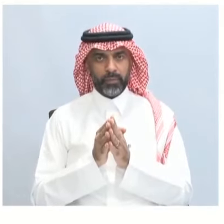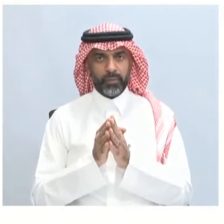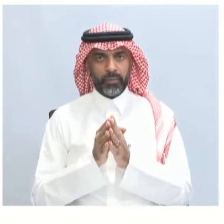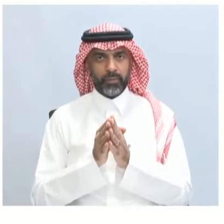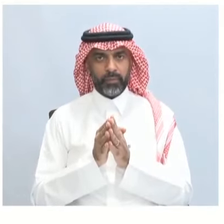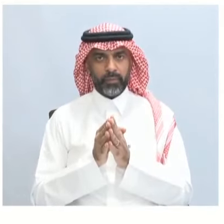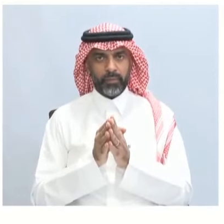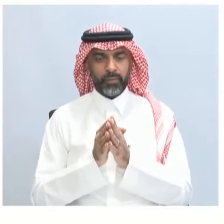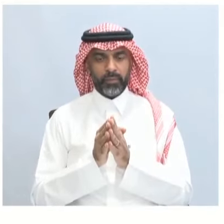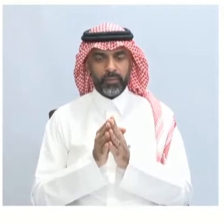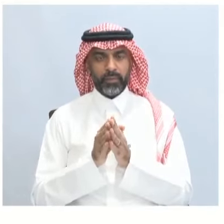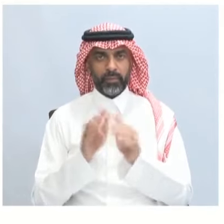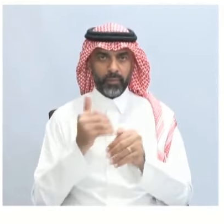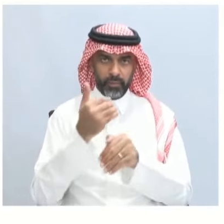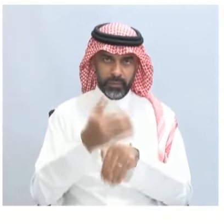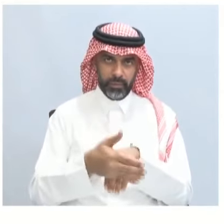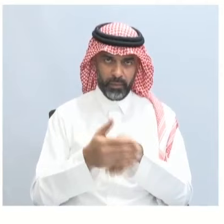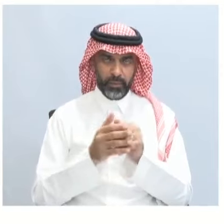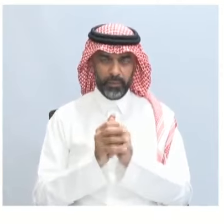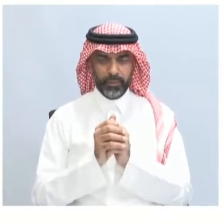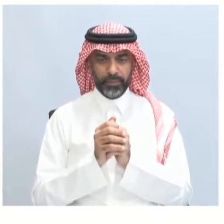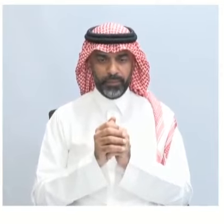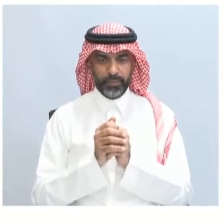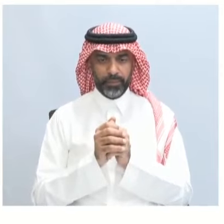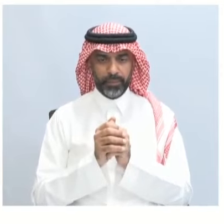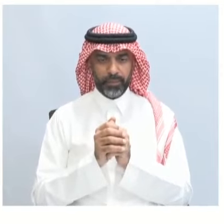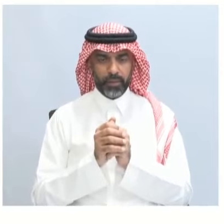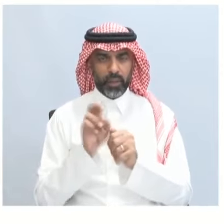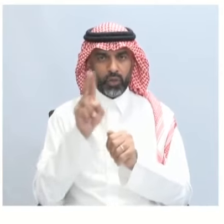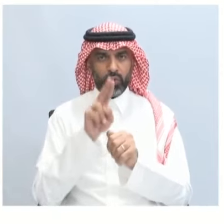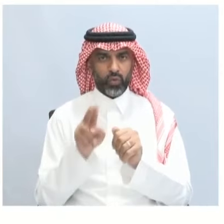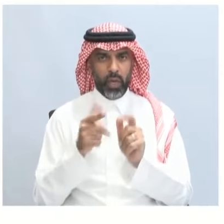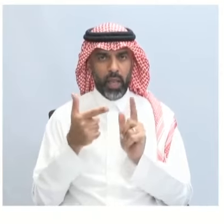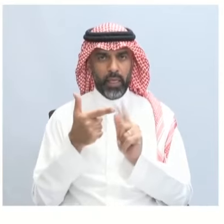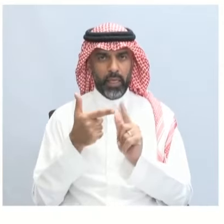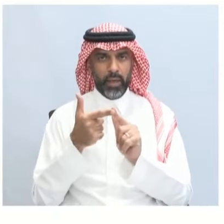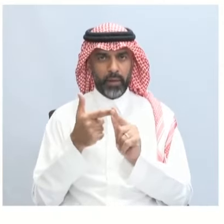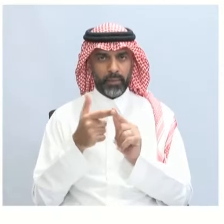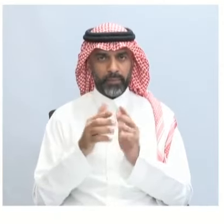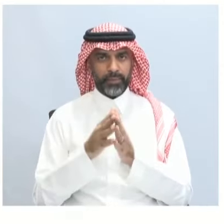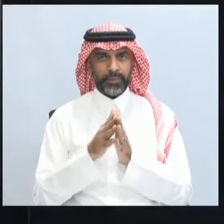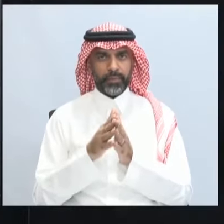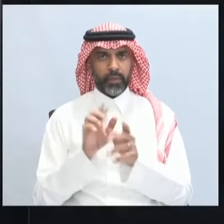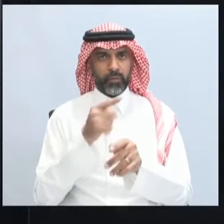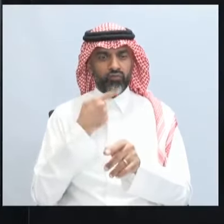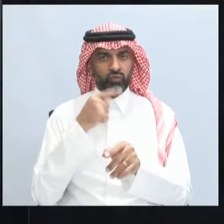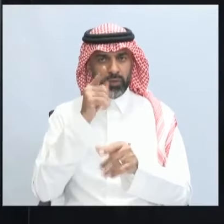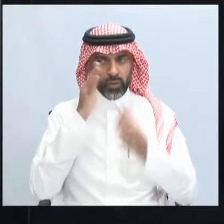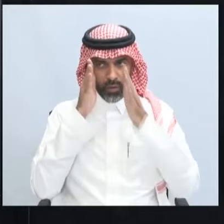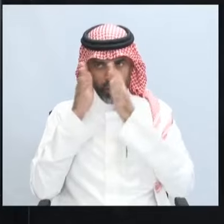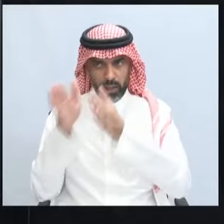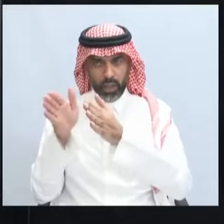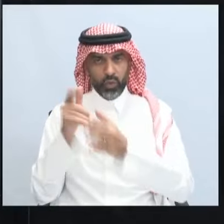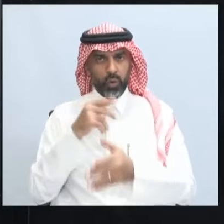وهم مهتدون بعد ذلك ناتي الى السؤال الثاني نريد ايضا التركيز والاسراع في الاجابه